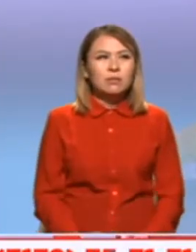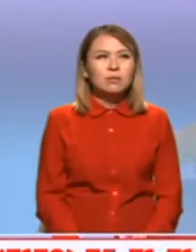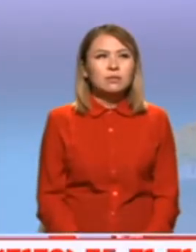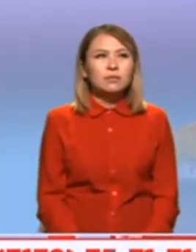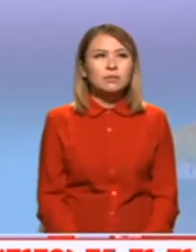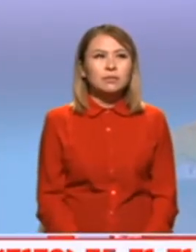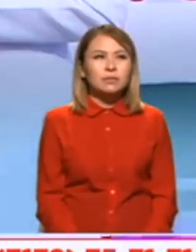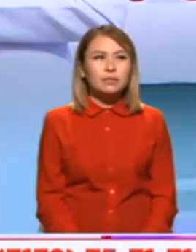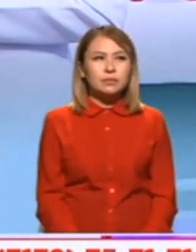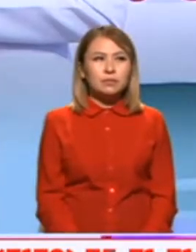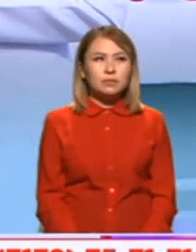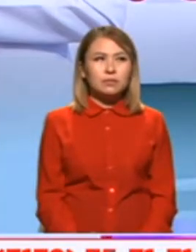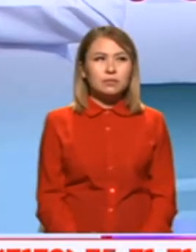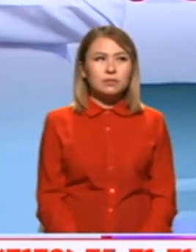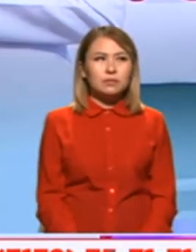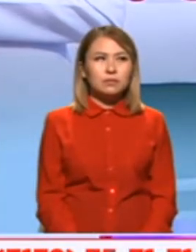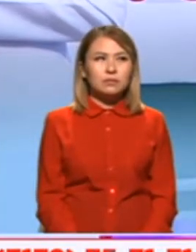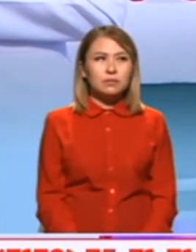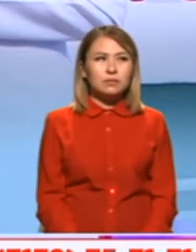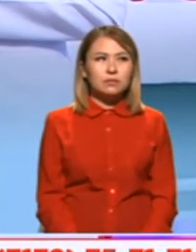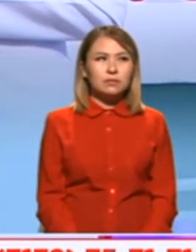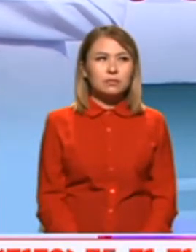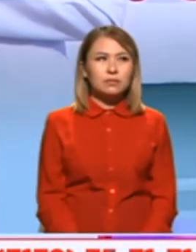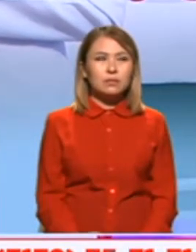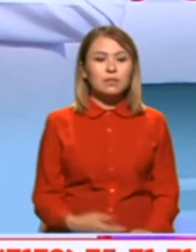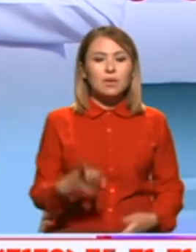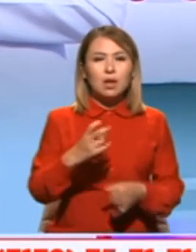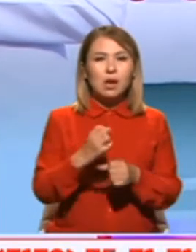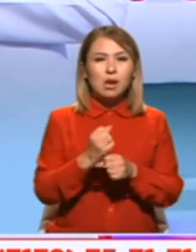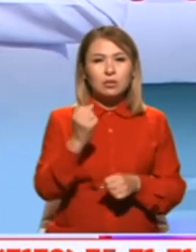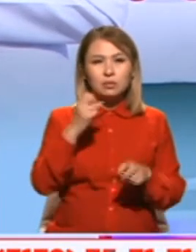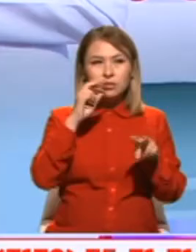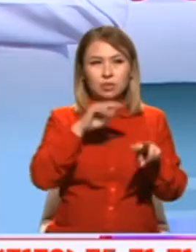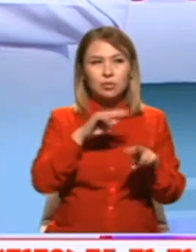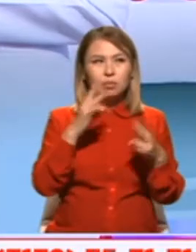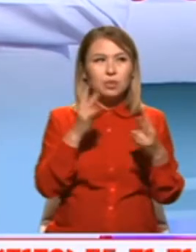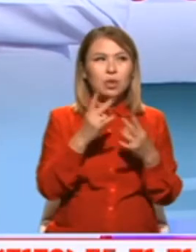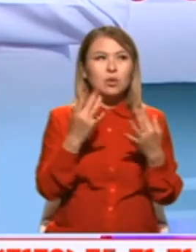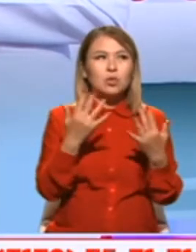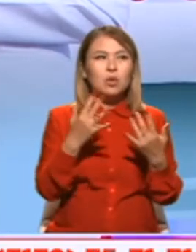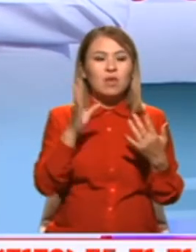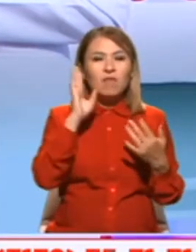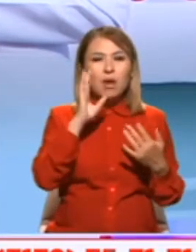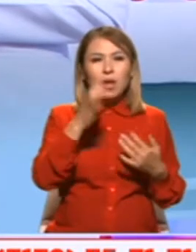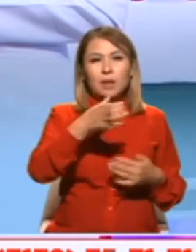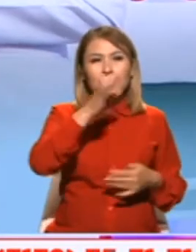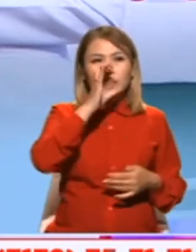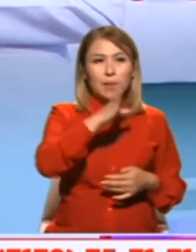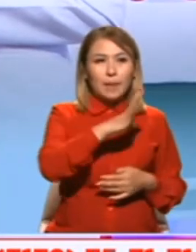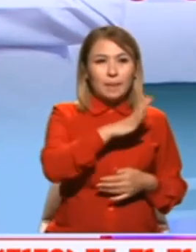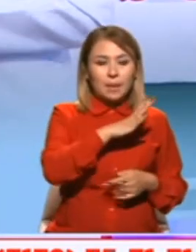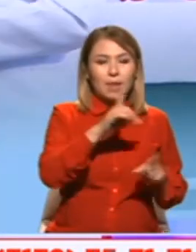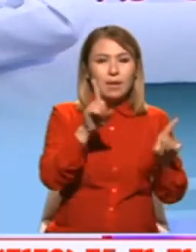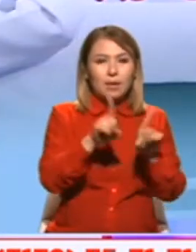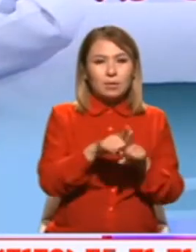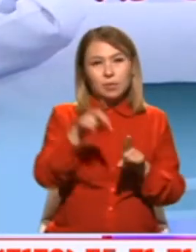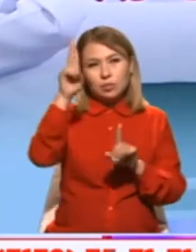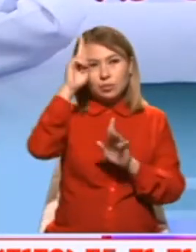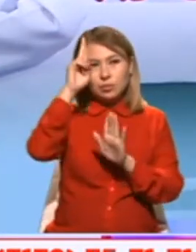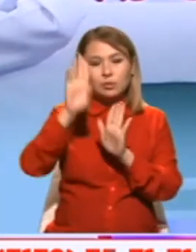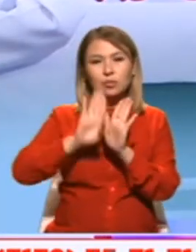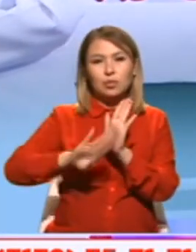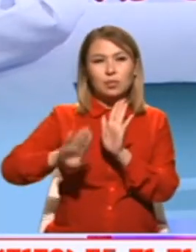көлеміне, мөлшеріне назар аудару керек? Енді біз контроль жасауымыз керек, бақылауымыз керек. Қанша сұйықтық іштік, сонша сұйықтық шығу